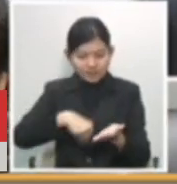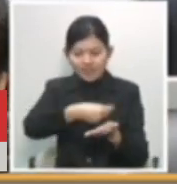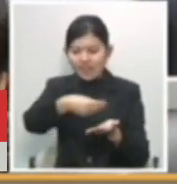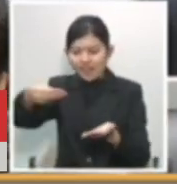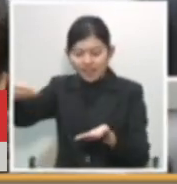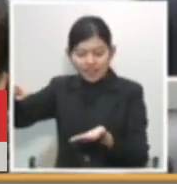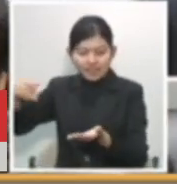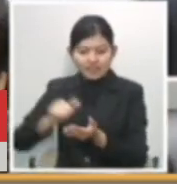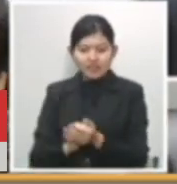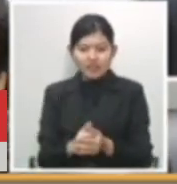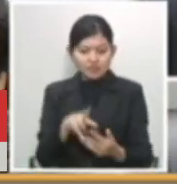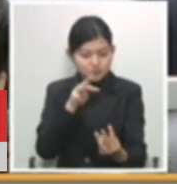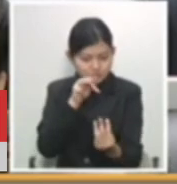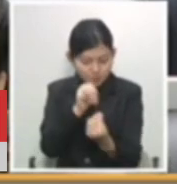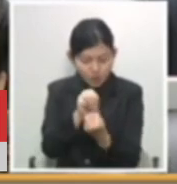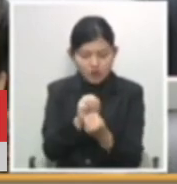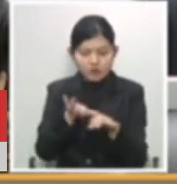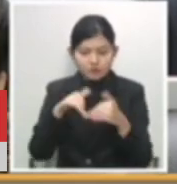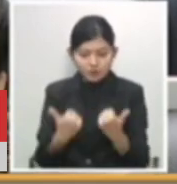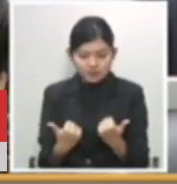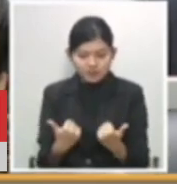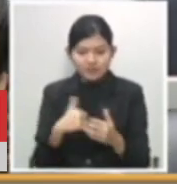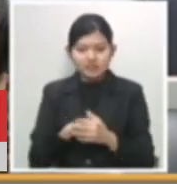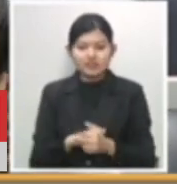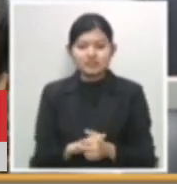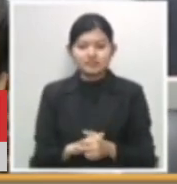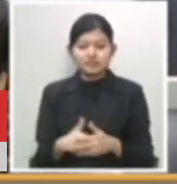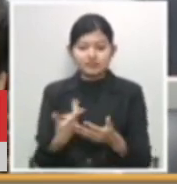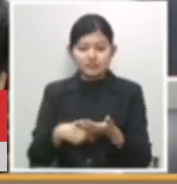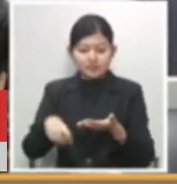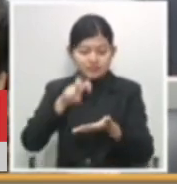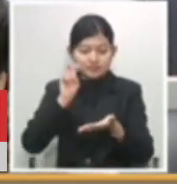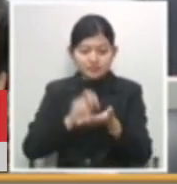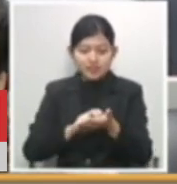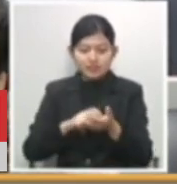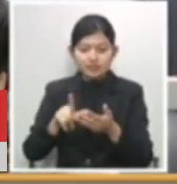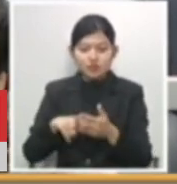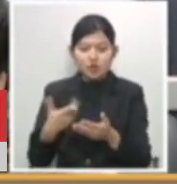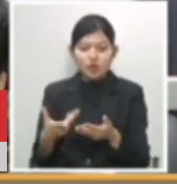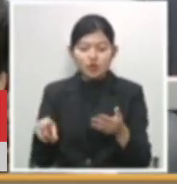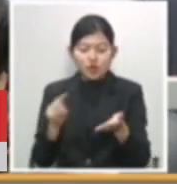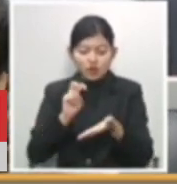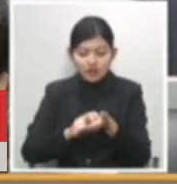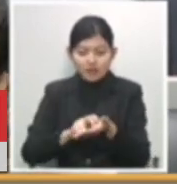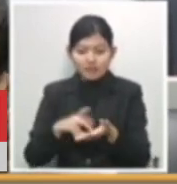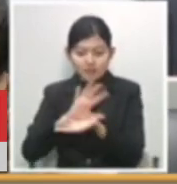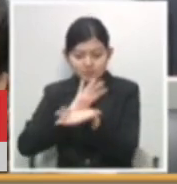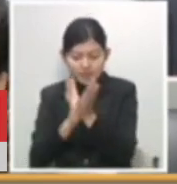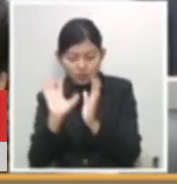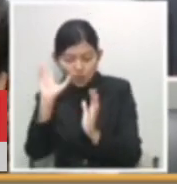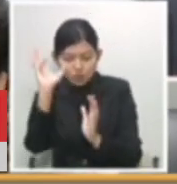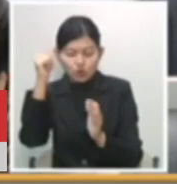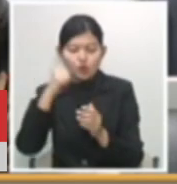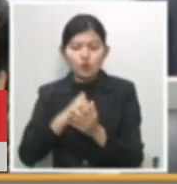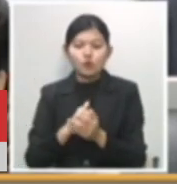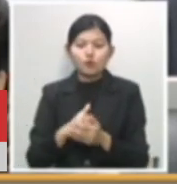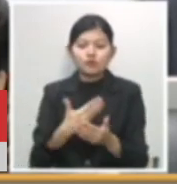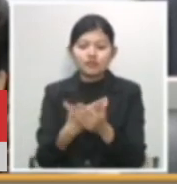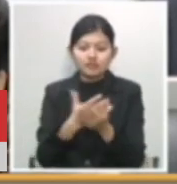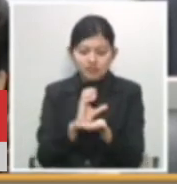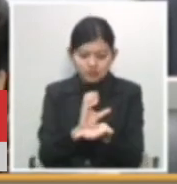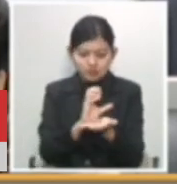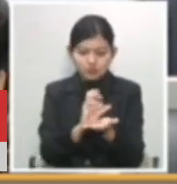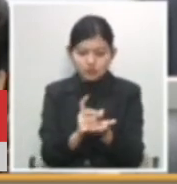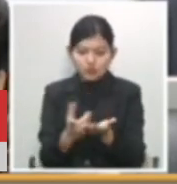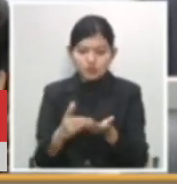สมกับสถานการณ์ในปัจจุบันรองรับการเปลี่ยนแปลงของโลกในอนาคตการจัดทำงบประมาณจะต้องมีความโปร่งใ